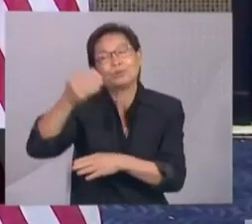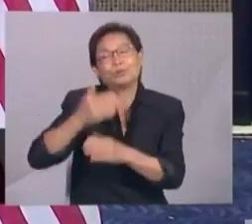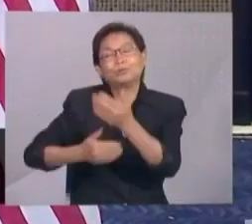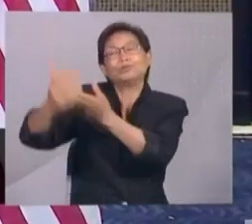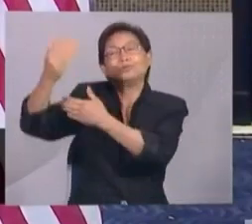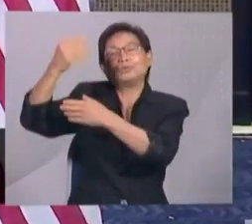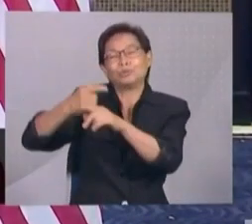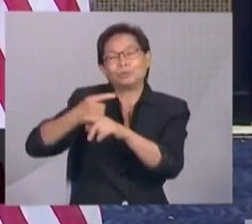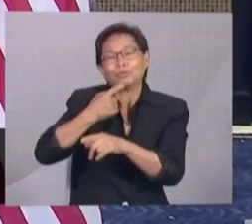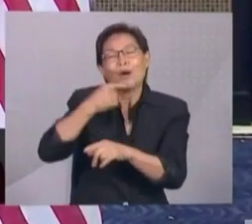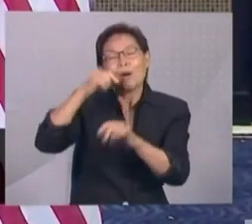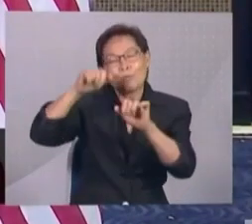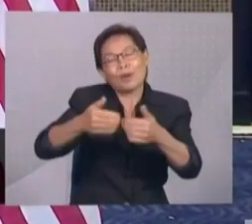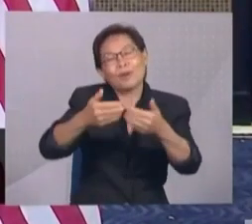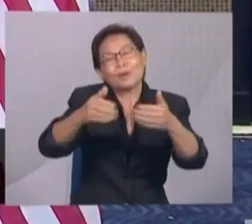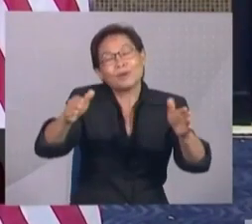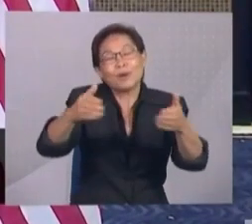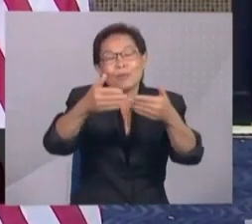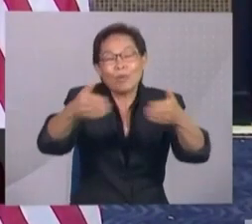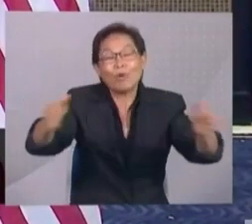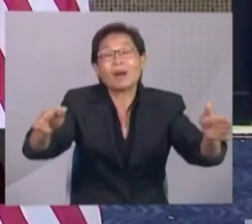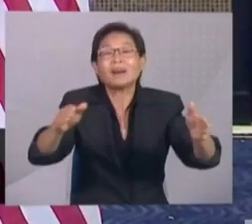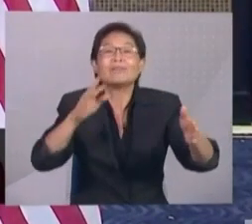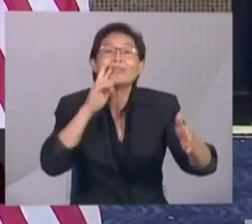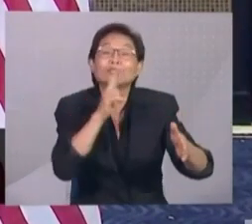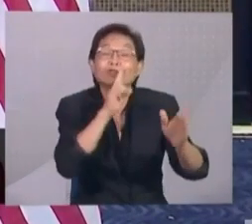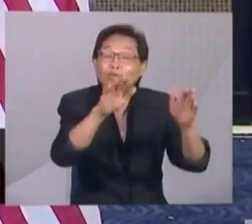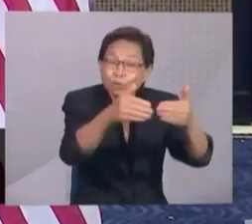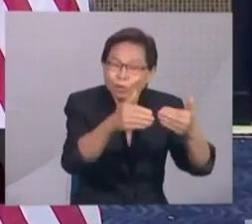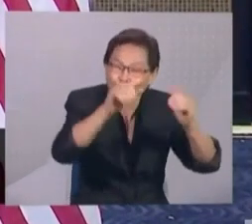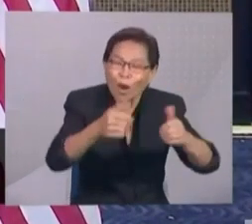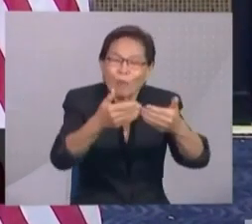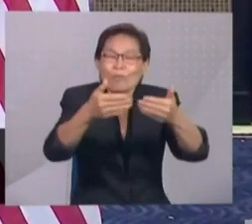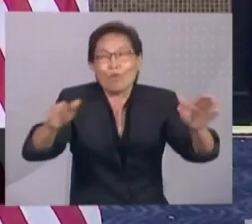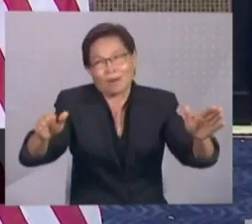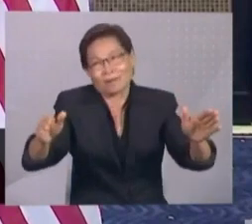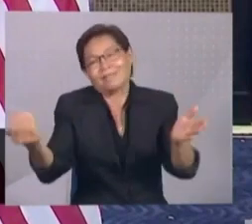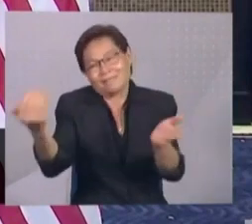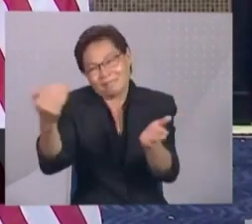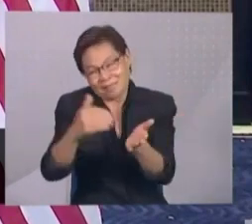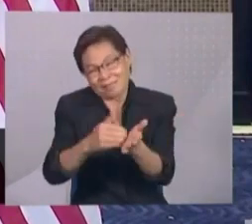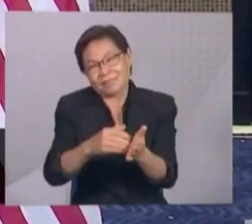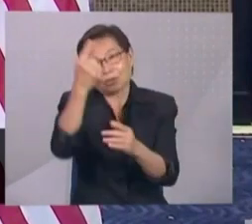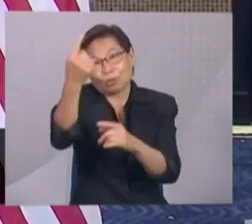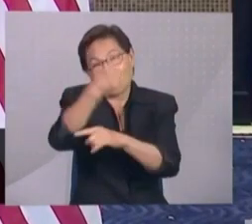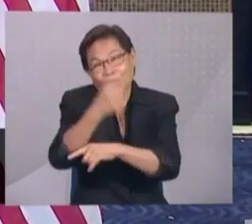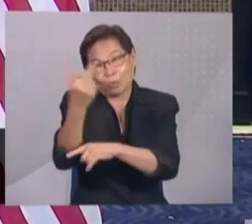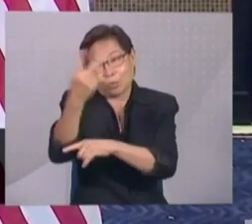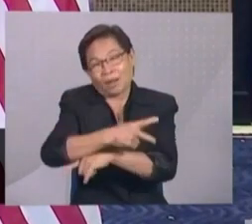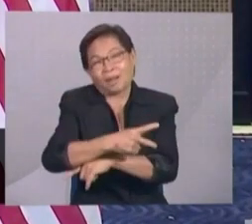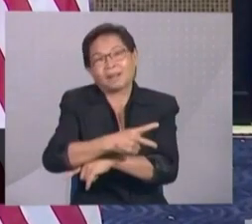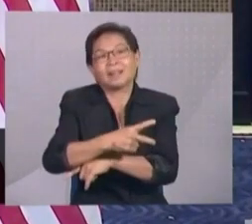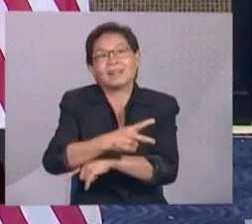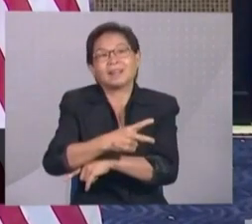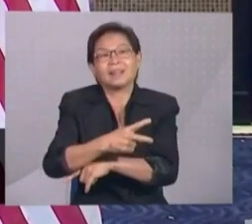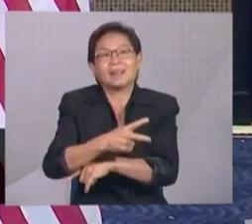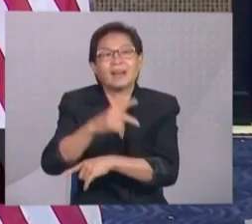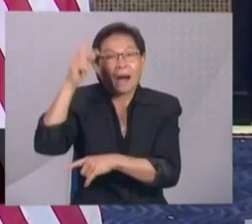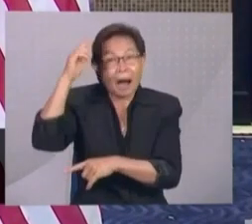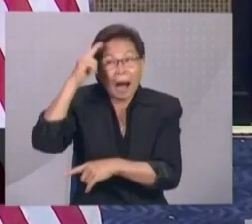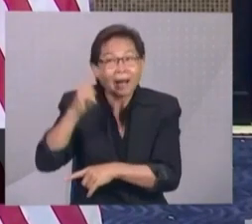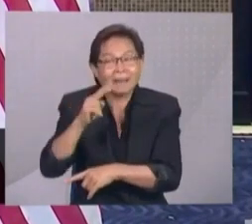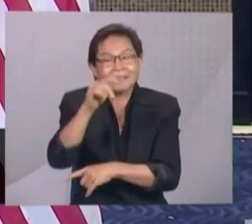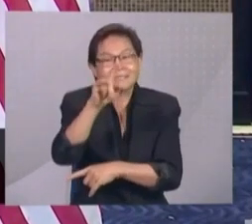saya yang terdahulu Boleh Bu kesel restoran yang ditutup jadi dalam sehari dua ini Pak saya boleh Pergilah ke